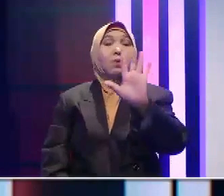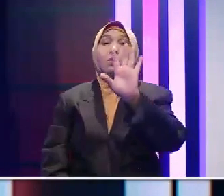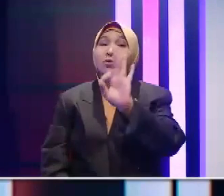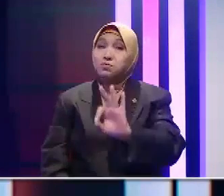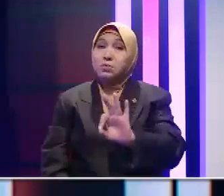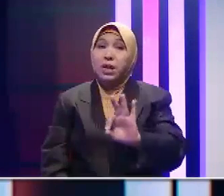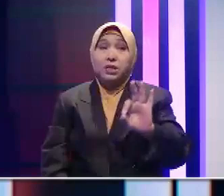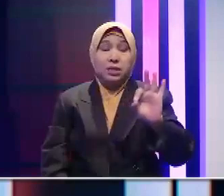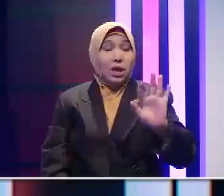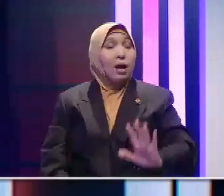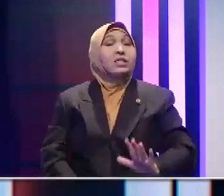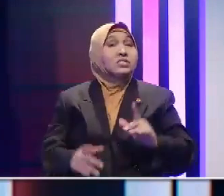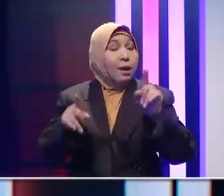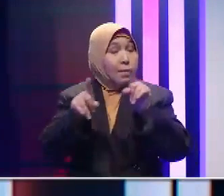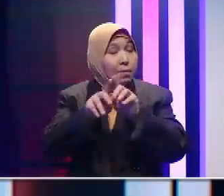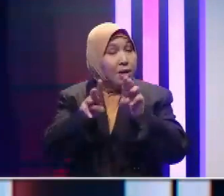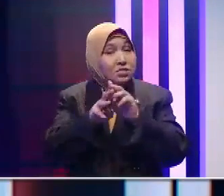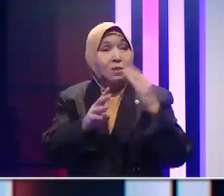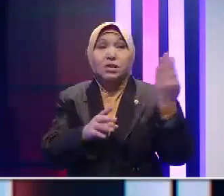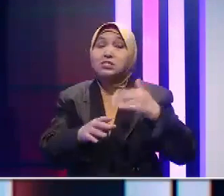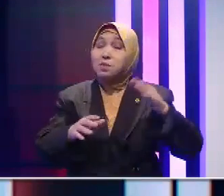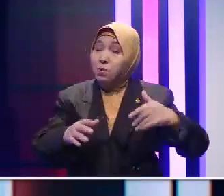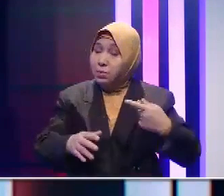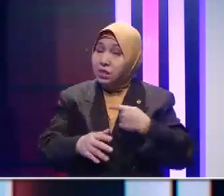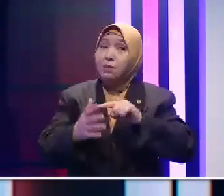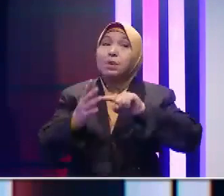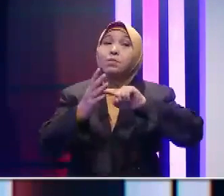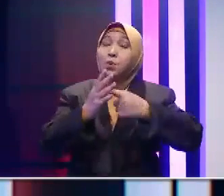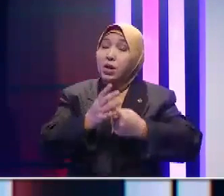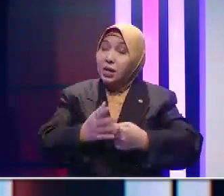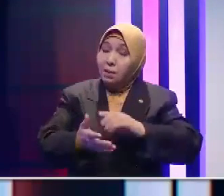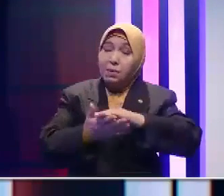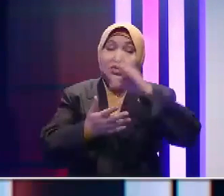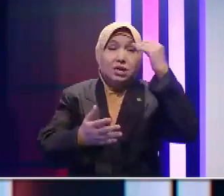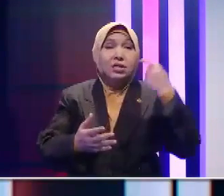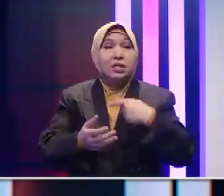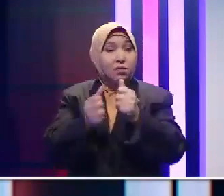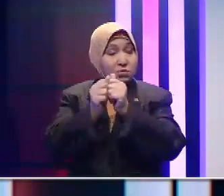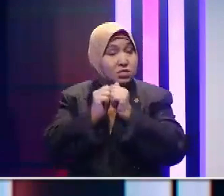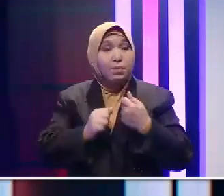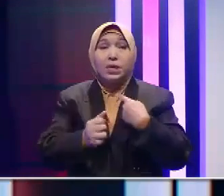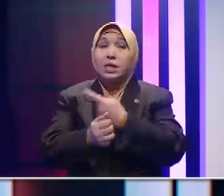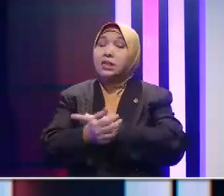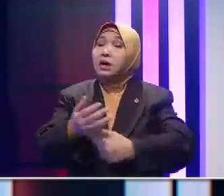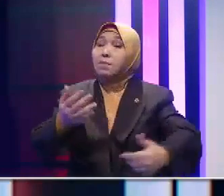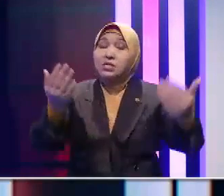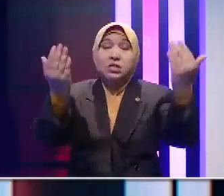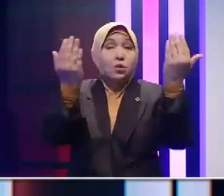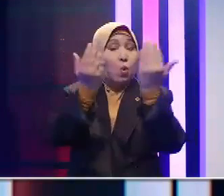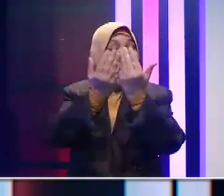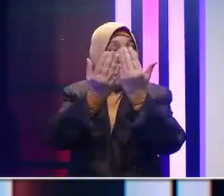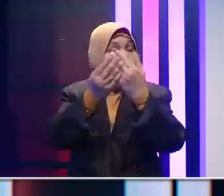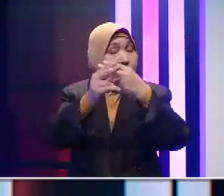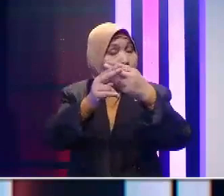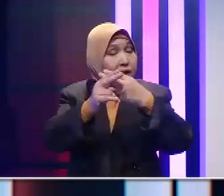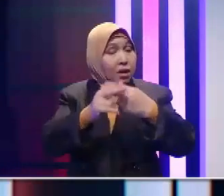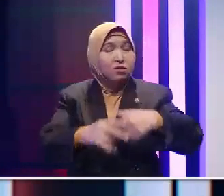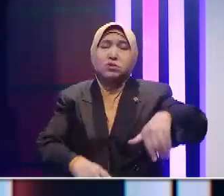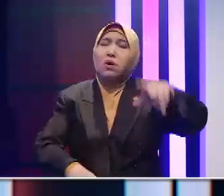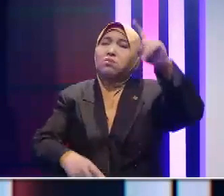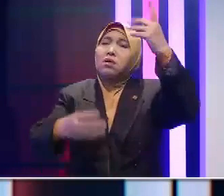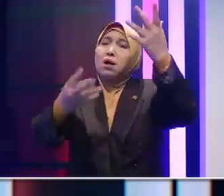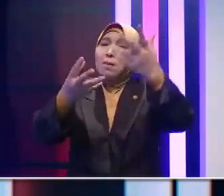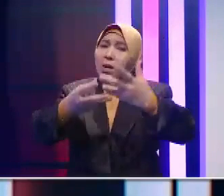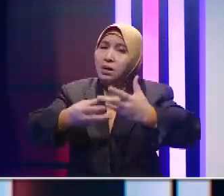Dan seperti biasa, sebelum kita memulakan pengajian kita, mari sama-sama kita bacakan doa ringkas. Subhanaka